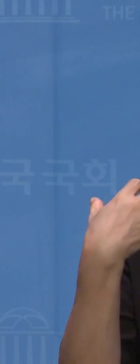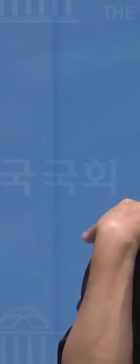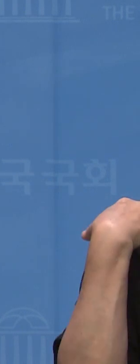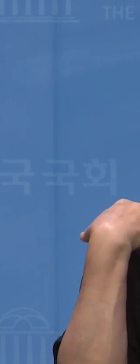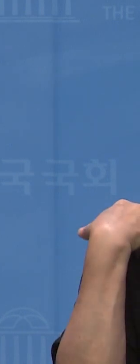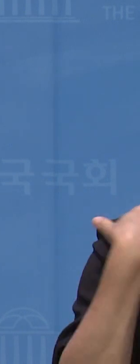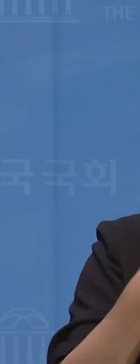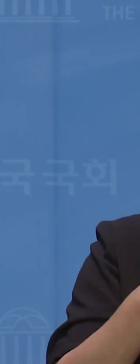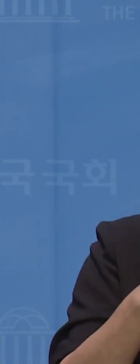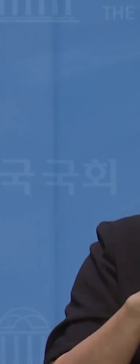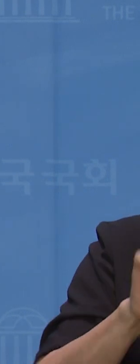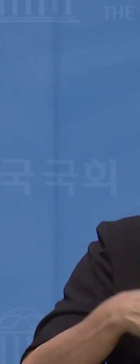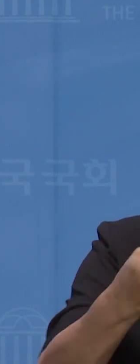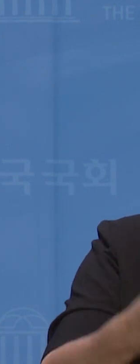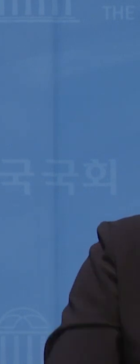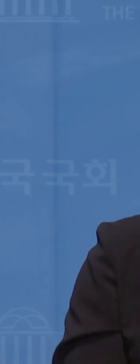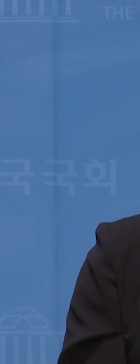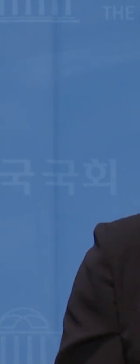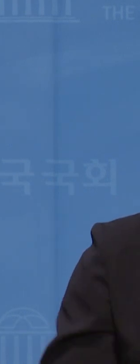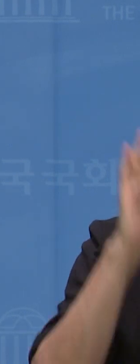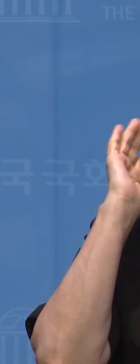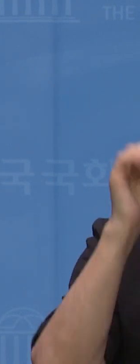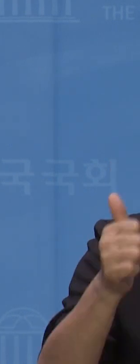책임을 직시하십시오 대통령이라면